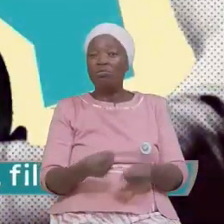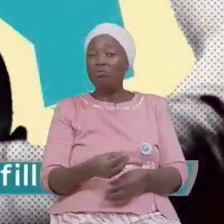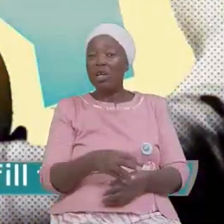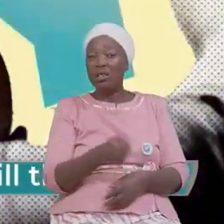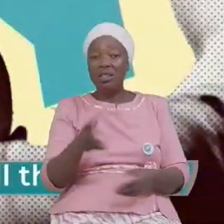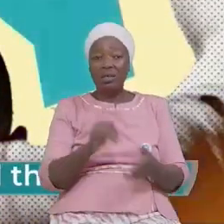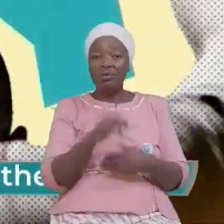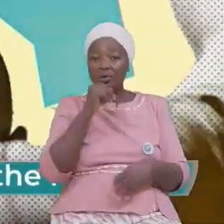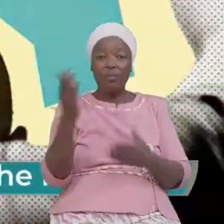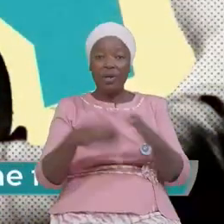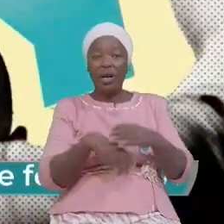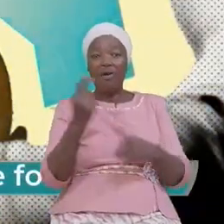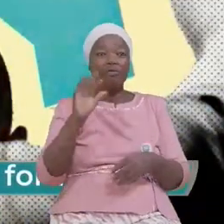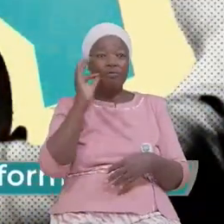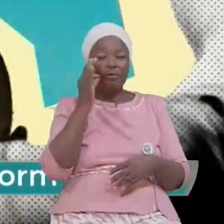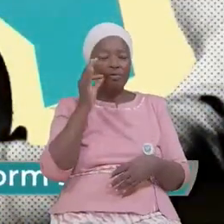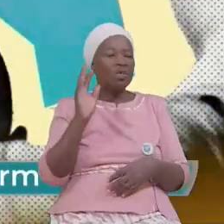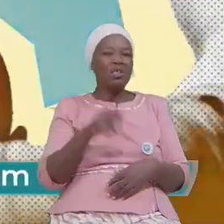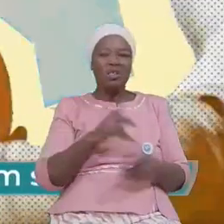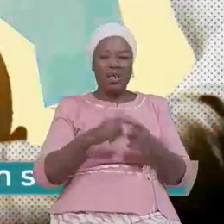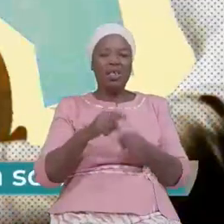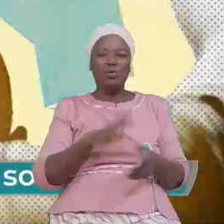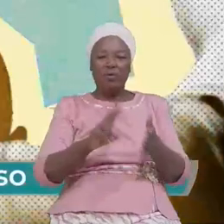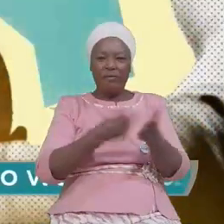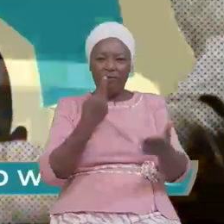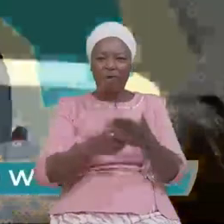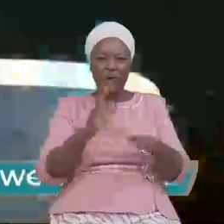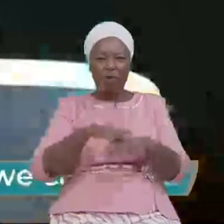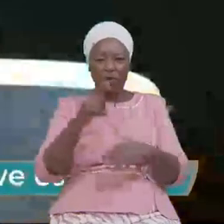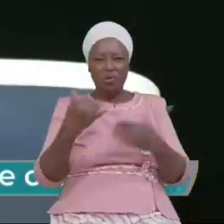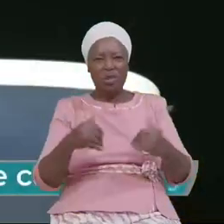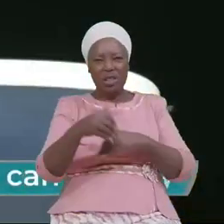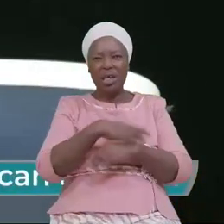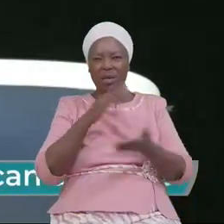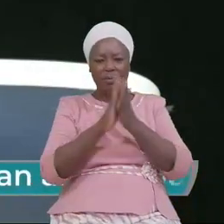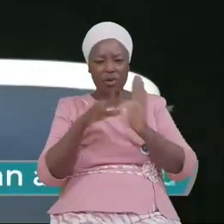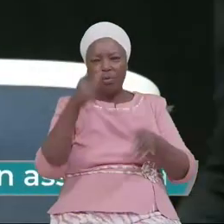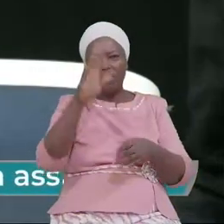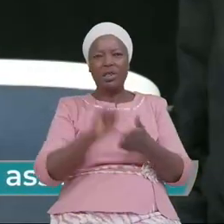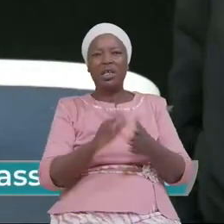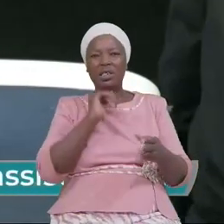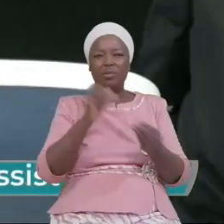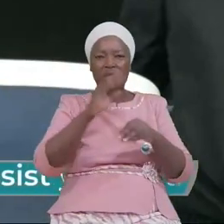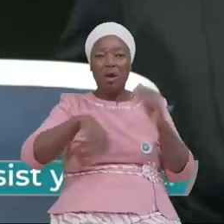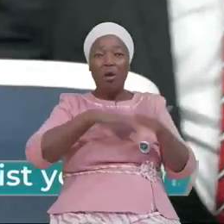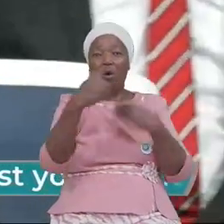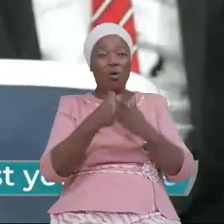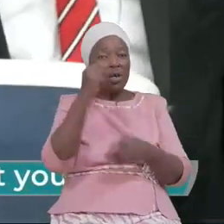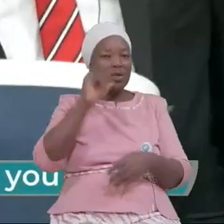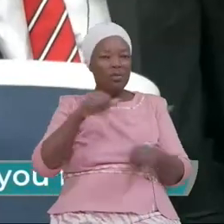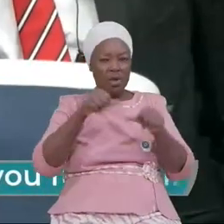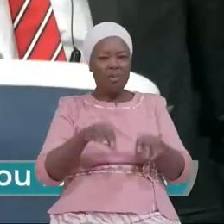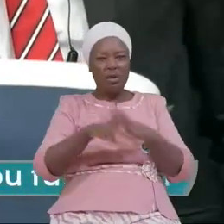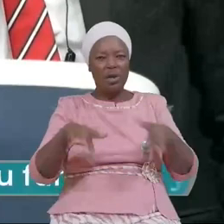viendra au dernier amen, la paix de Dieu qui surpasse tout entendement régnera dans votre